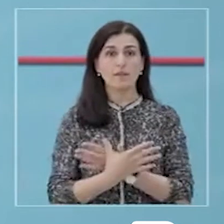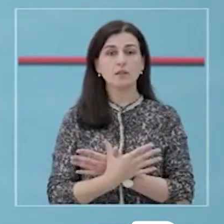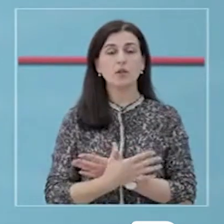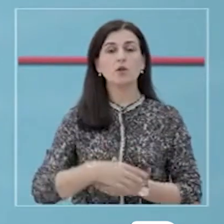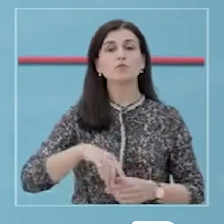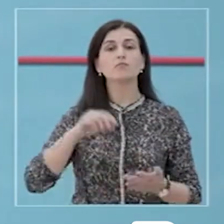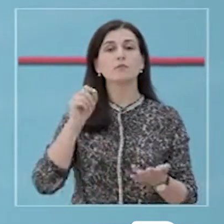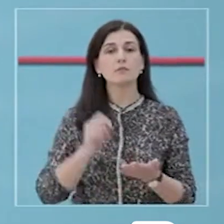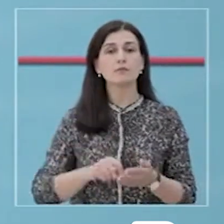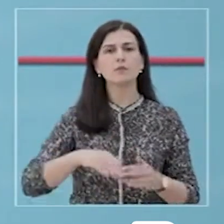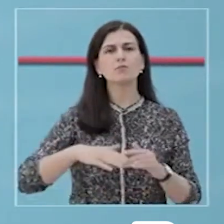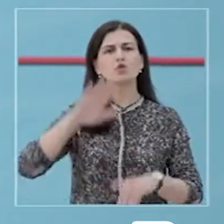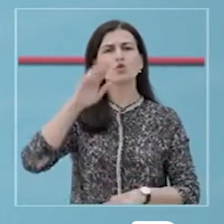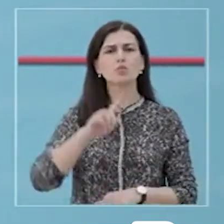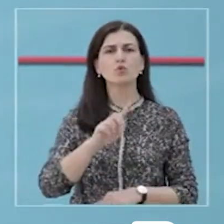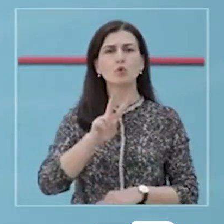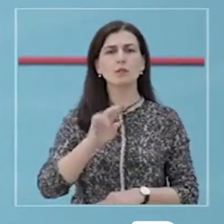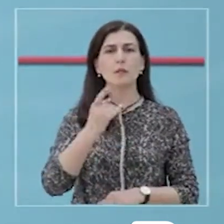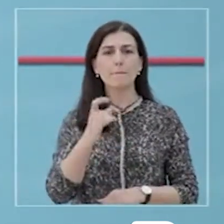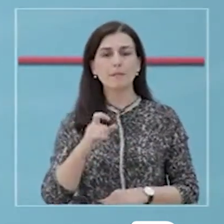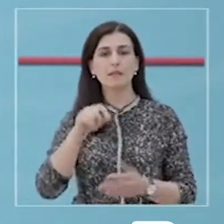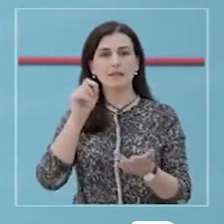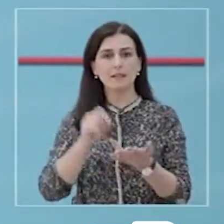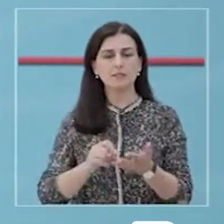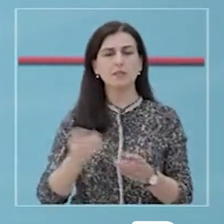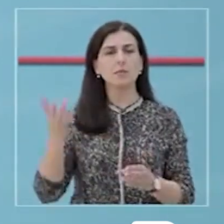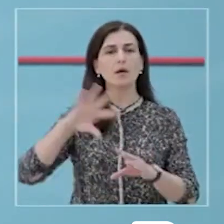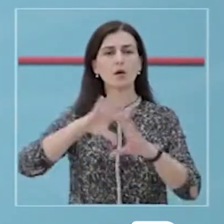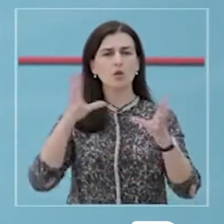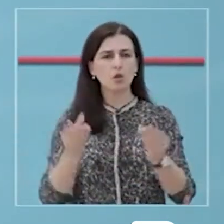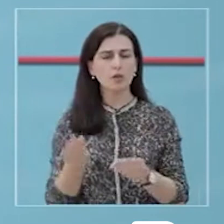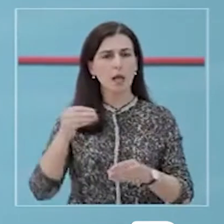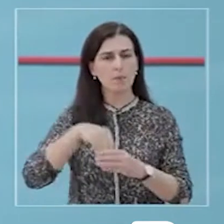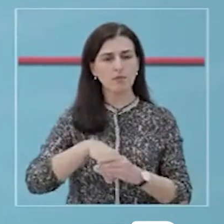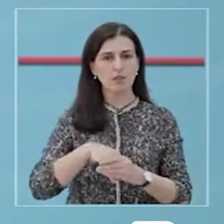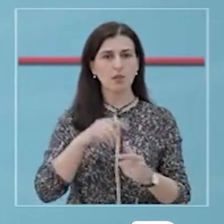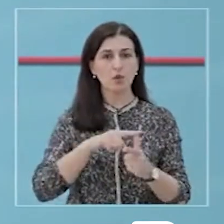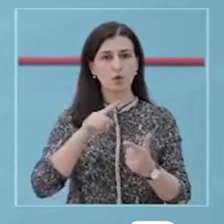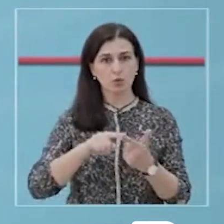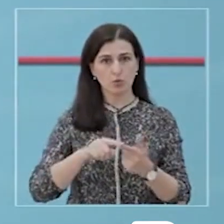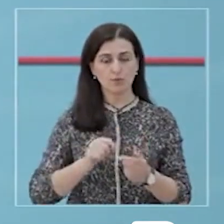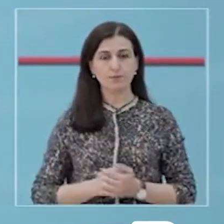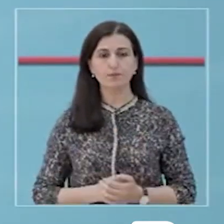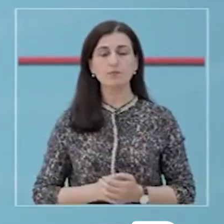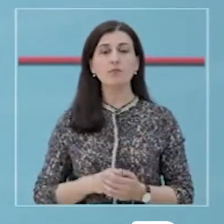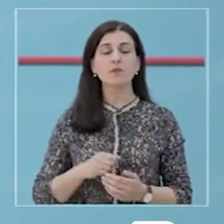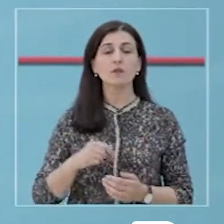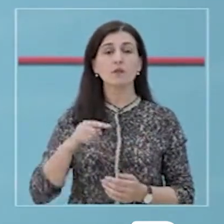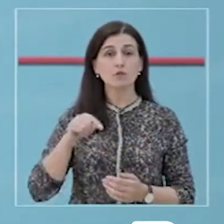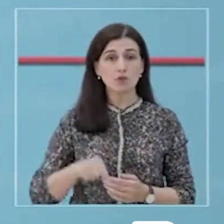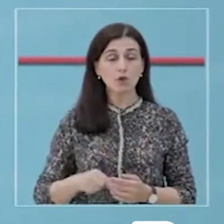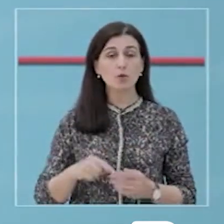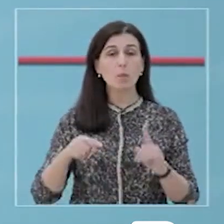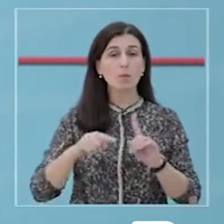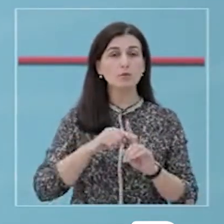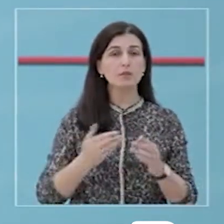mbi 12.000 testime, duke përfshirë testimet molekulare dhe ato serologjike. Rastet e sotme pozitive janë